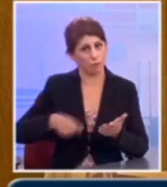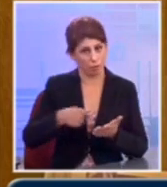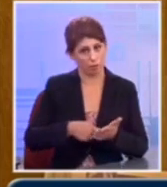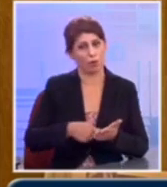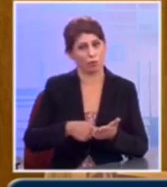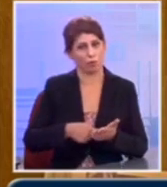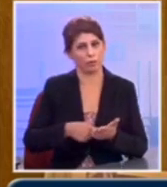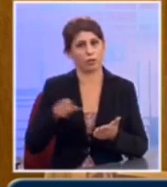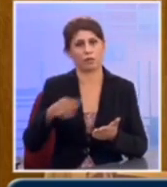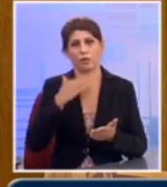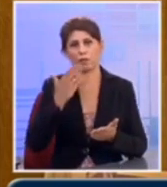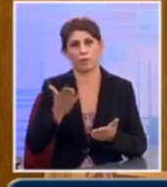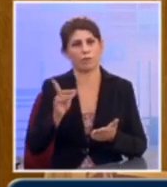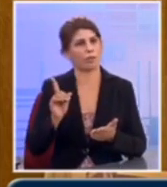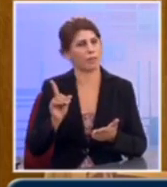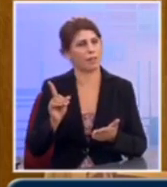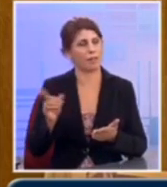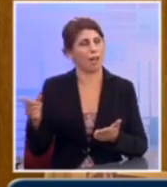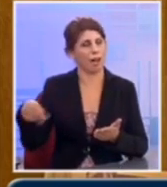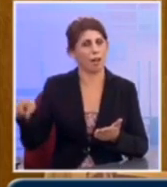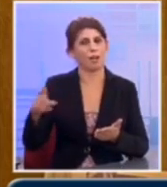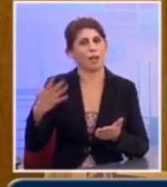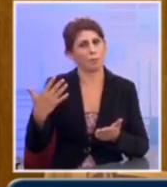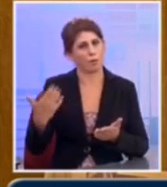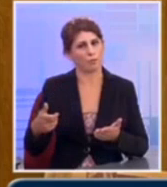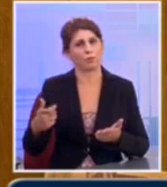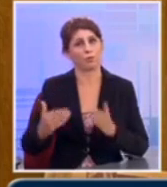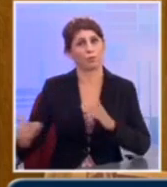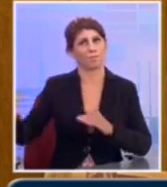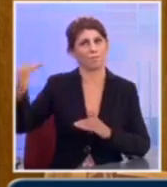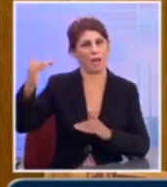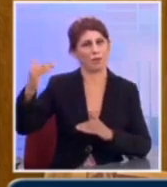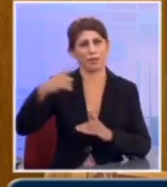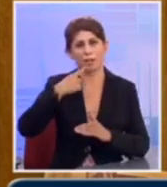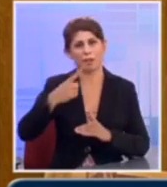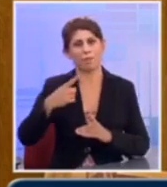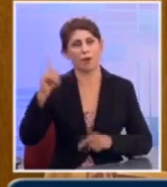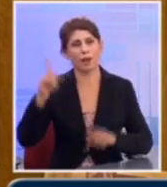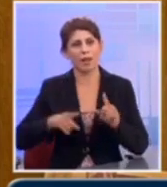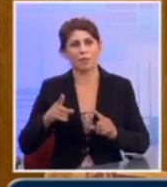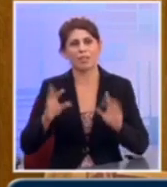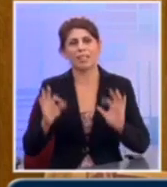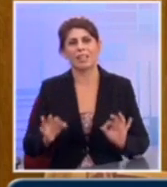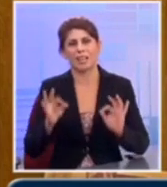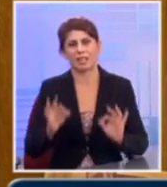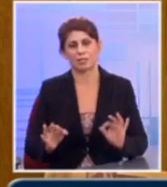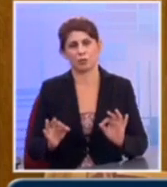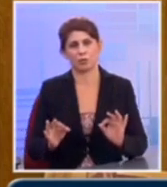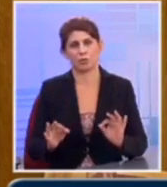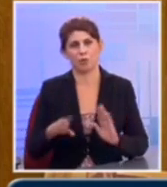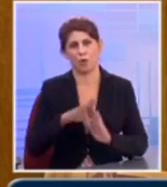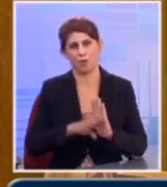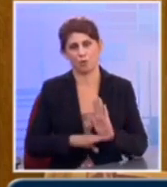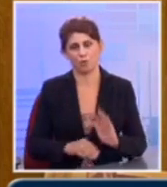αυτό και αυτό δεν μπορεί να είναι άλλοι ε από τους πάνω για να μιλήσω έτσι με κάποιους κλασικούς